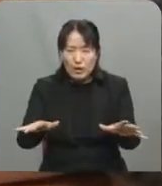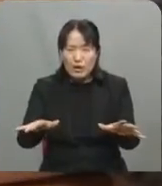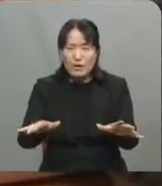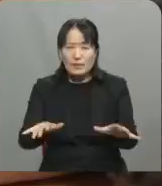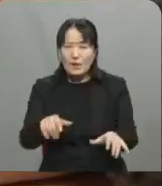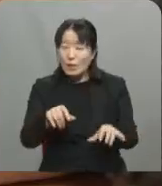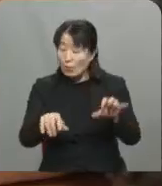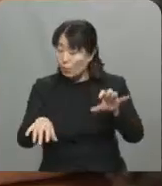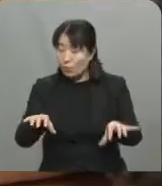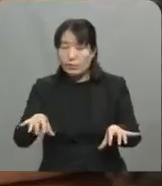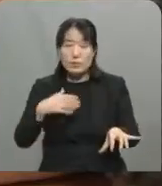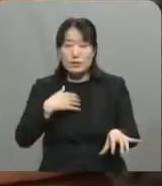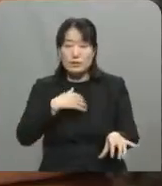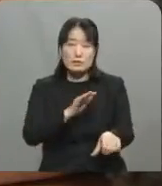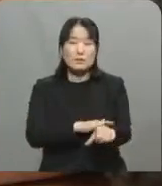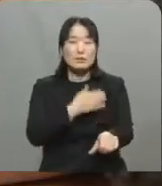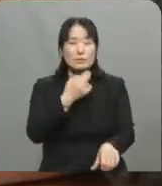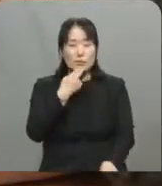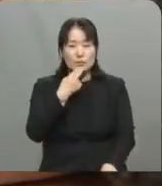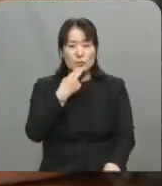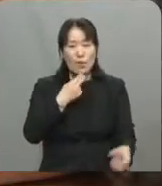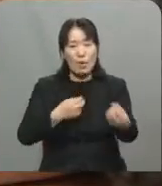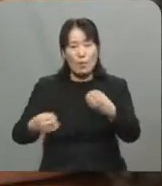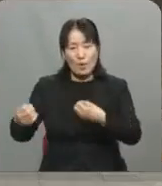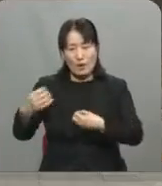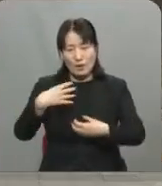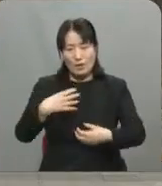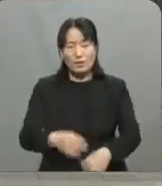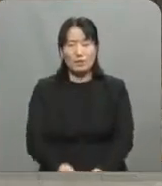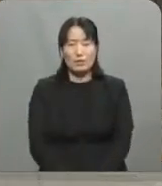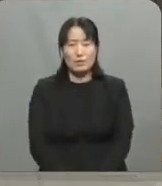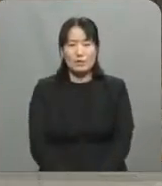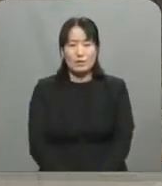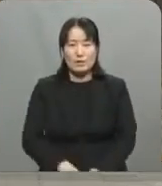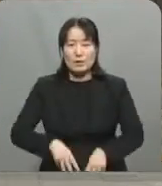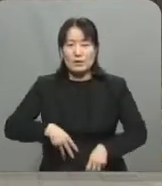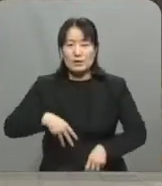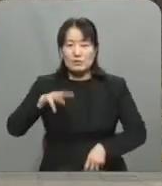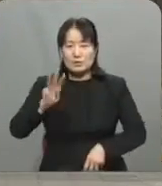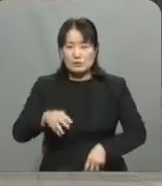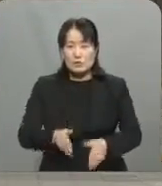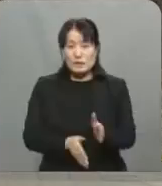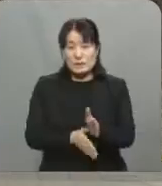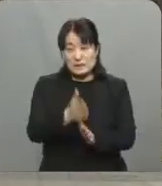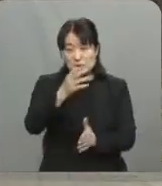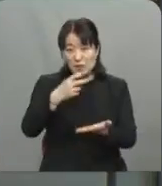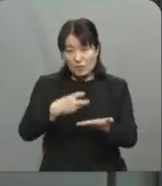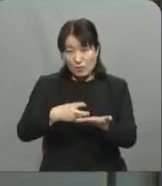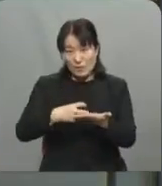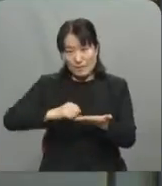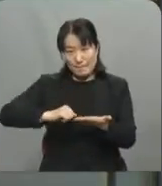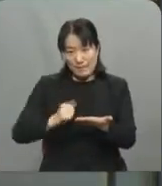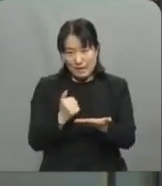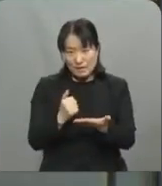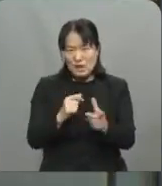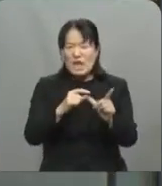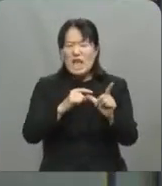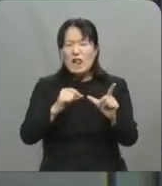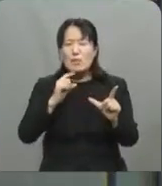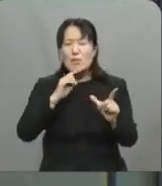곳에서도 책임이 없다라고 하는 게 공통된 얘기였어요. 춘천시는 법에 따라 최소한만 공개했을 뿐이라고